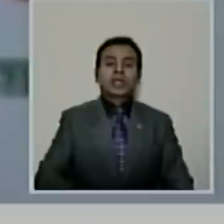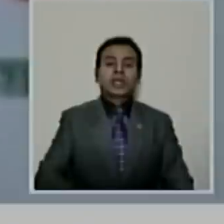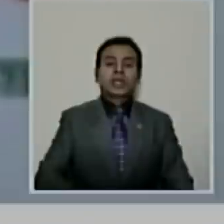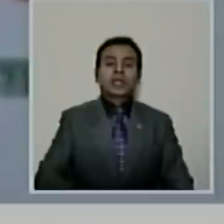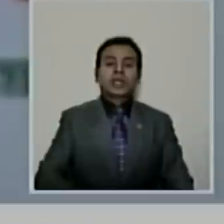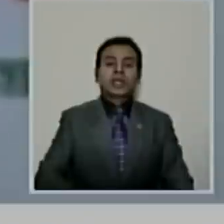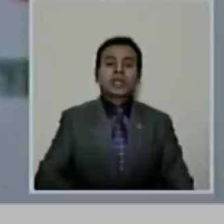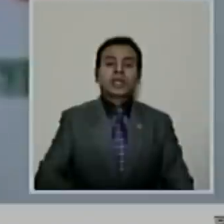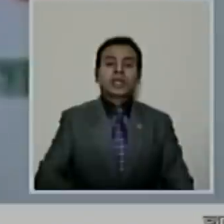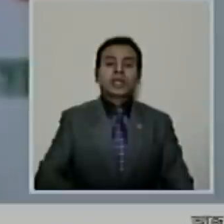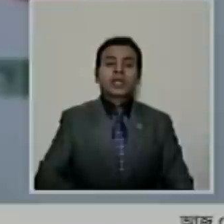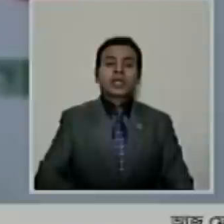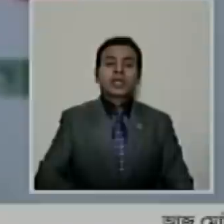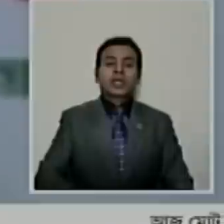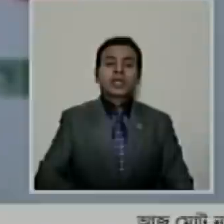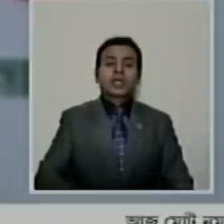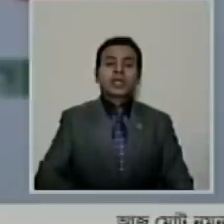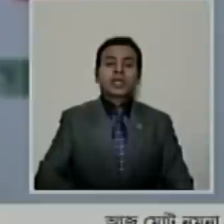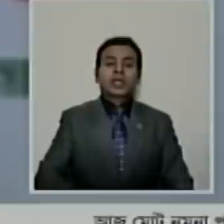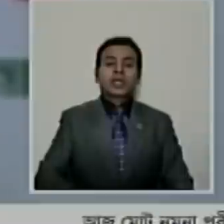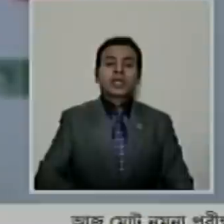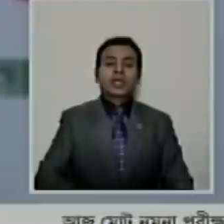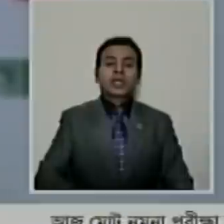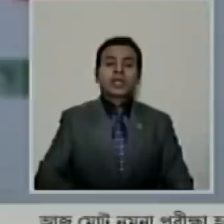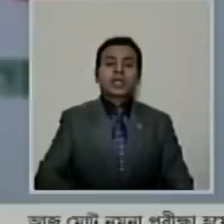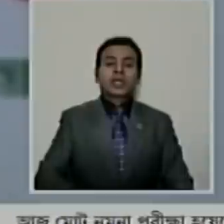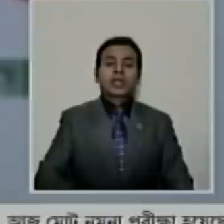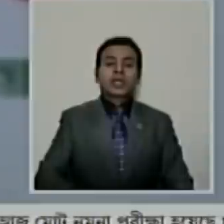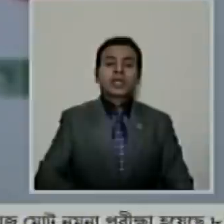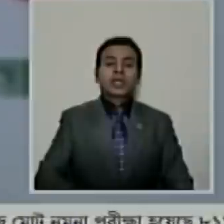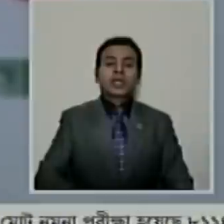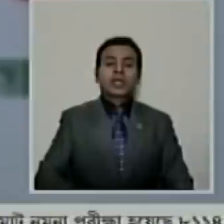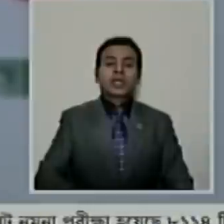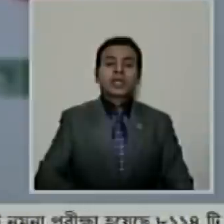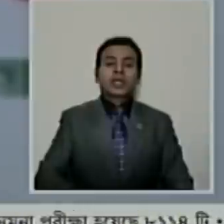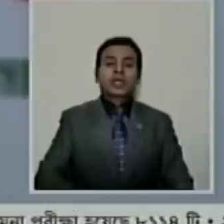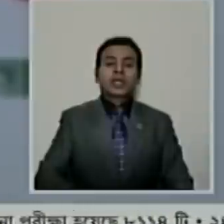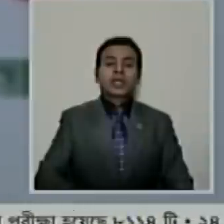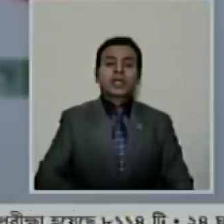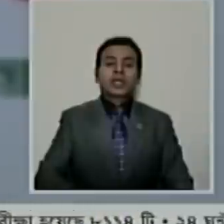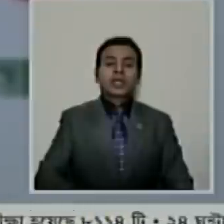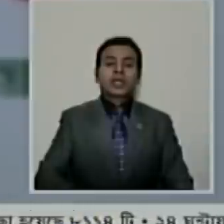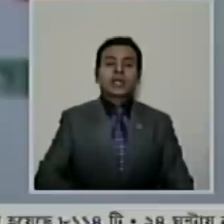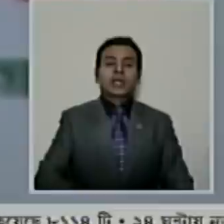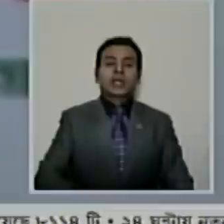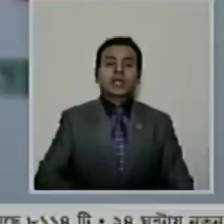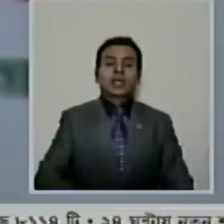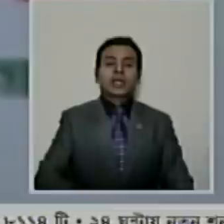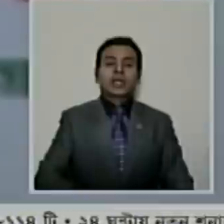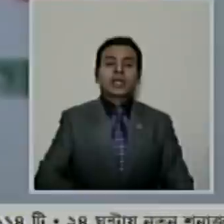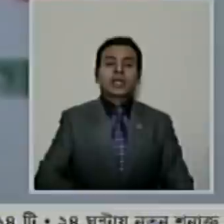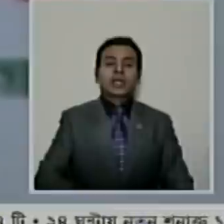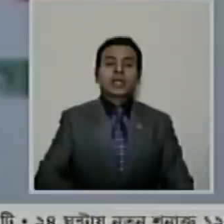এবং পরিবারের সকলেই যেন মাস্ক ব্যবহার করে সেই বিষয়টা নিশ্চিত করব। নিয়মিতভাবে সাবান পানি দিয়ে 20 সেকেন্ড ধরে হাত